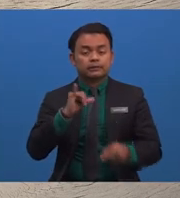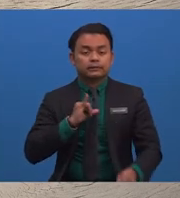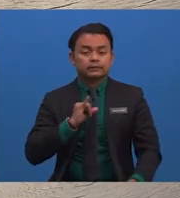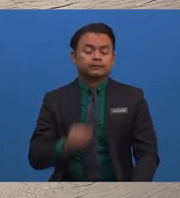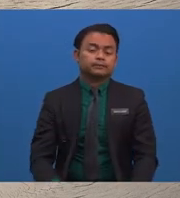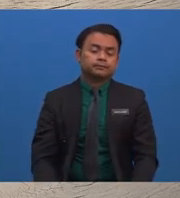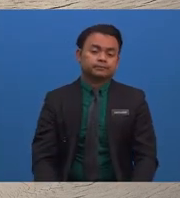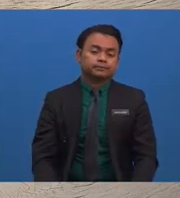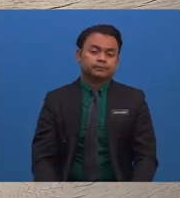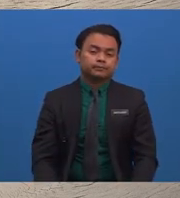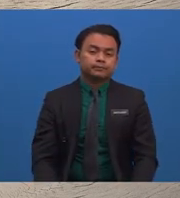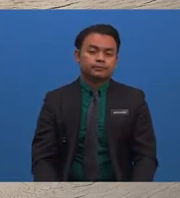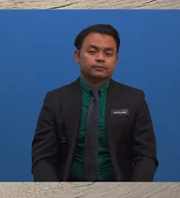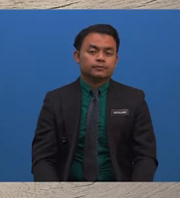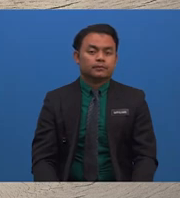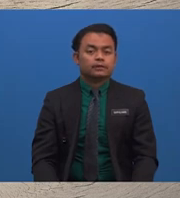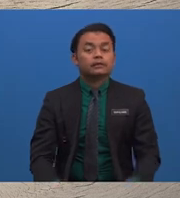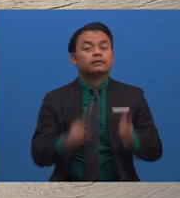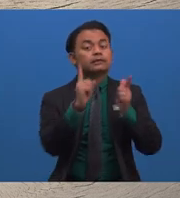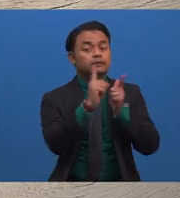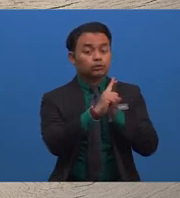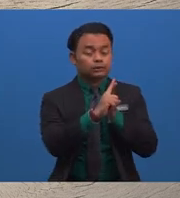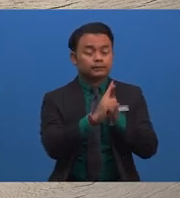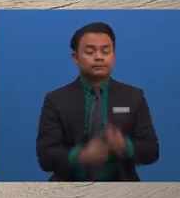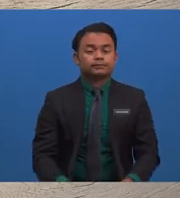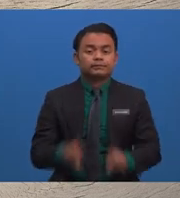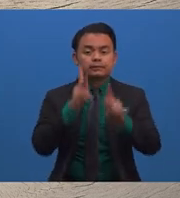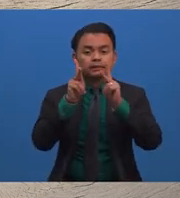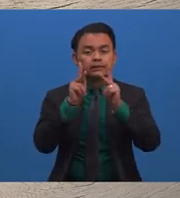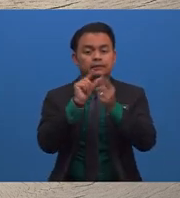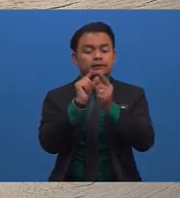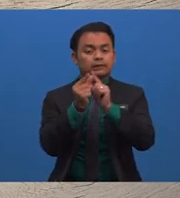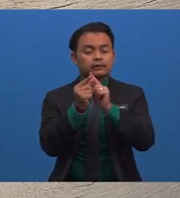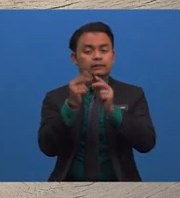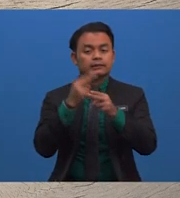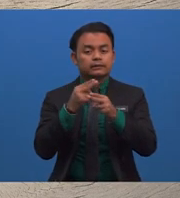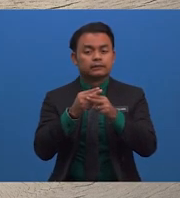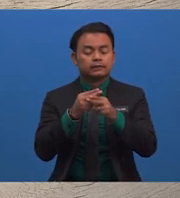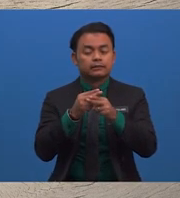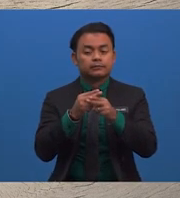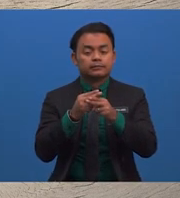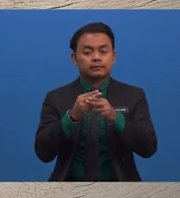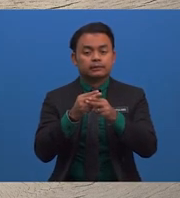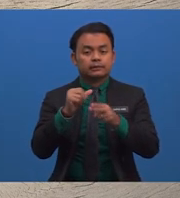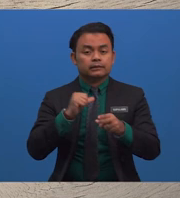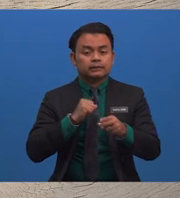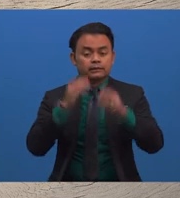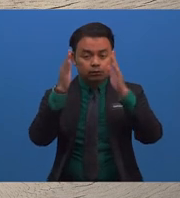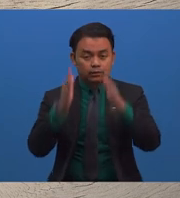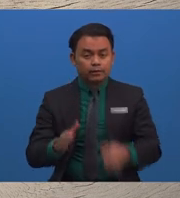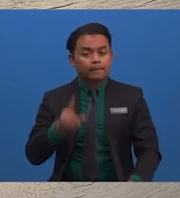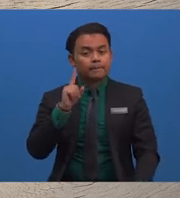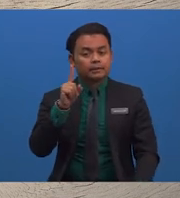Murid-murid, situasi kedua ialah kata ganti nama diri orang pertama